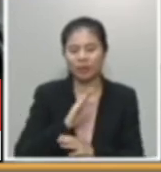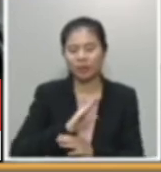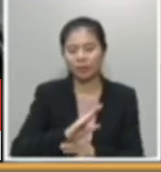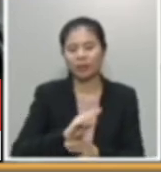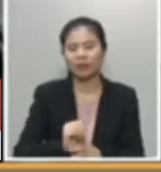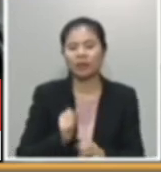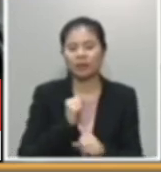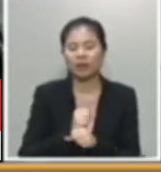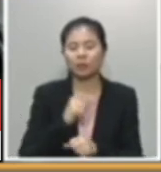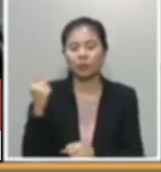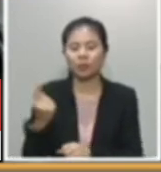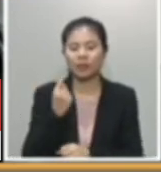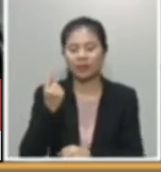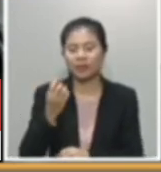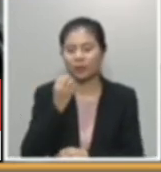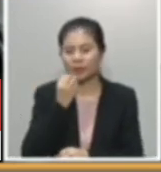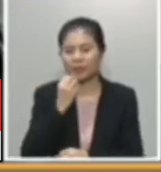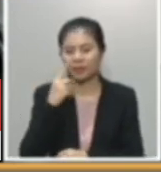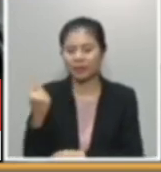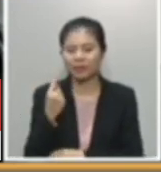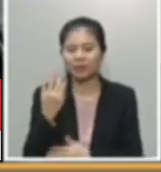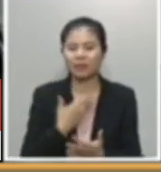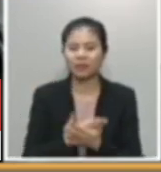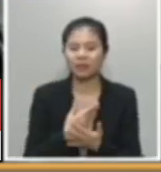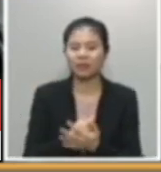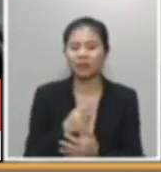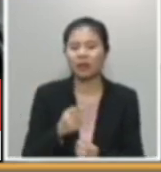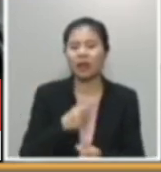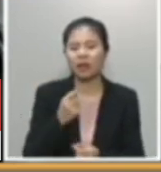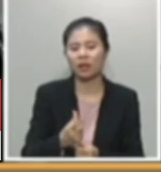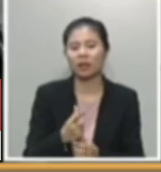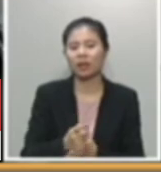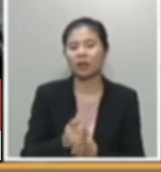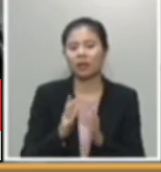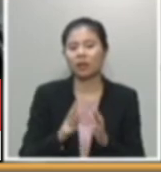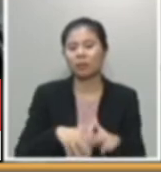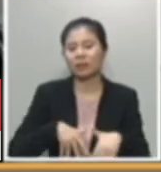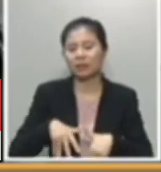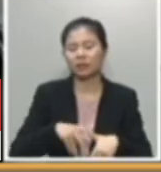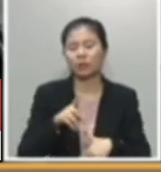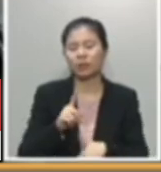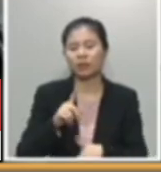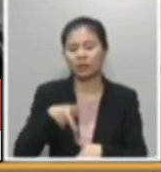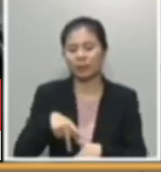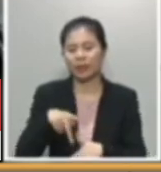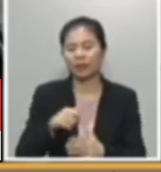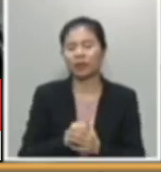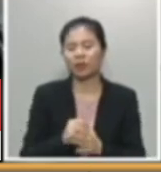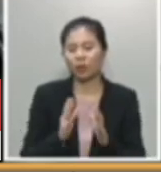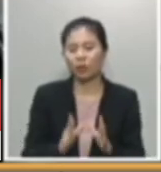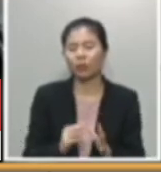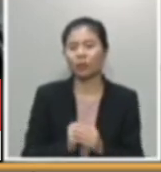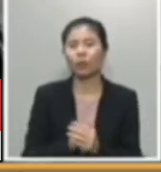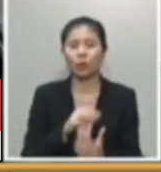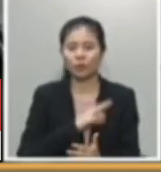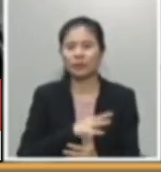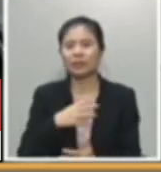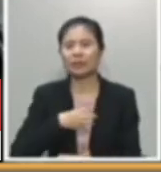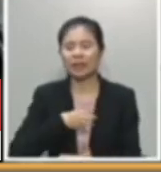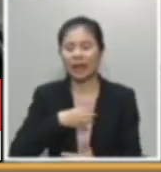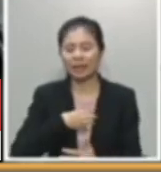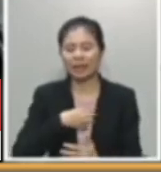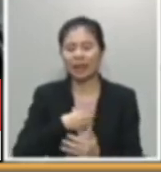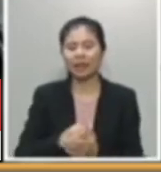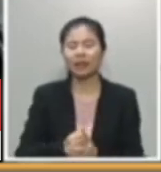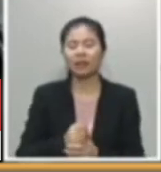ใช้เป๋าตังพันบาทเพื่อสร้างสายทานแห่งศรัทธาให้ตนเองเป๋าตัง